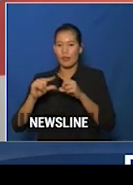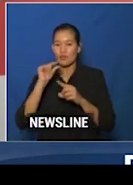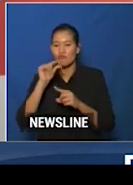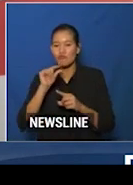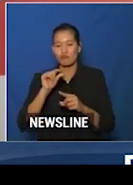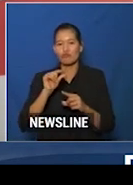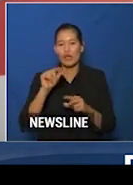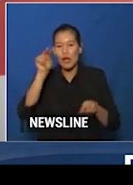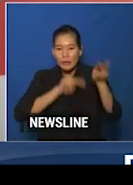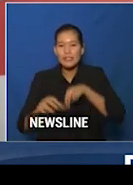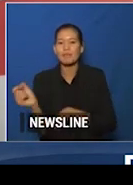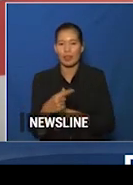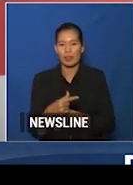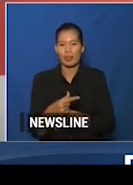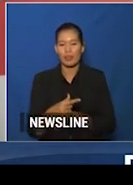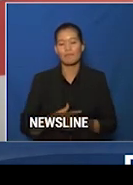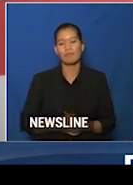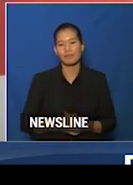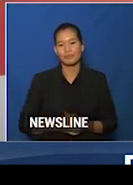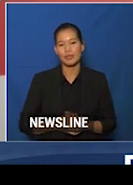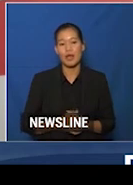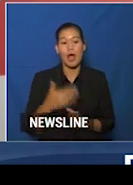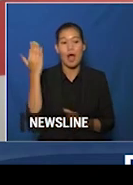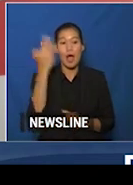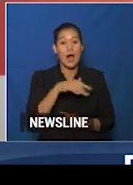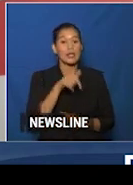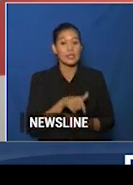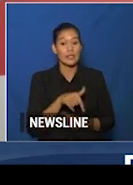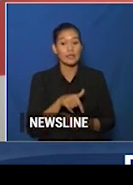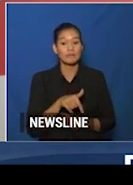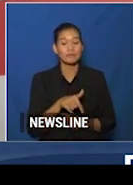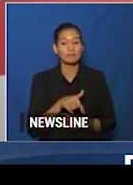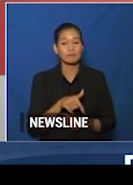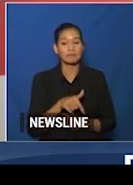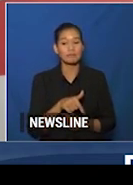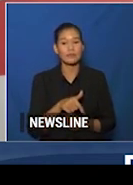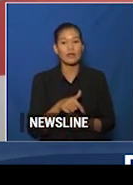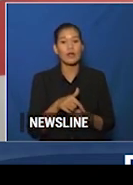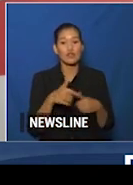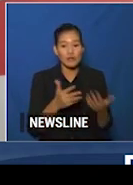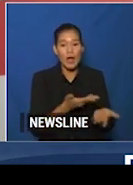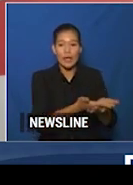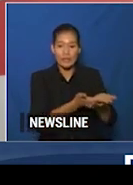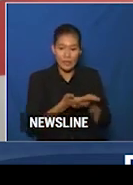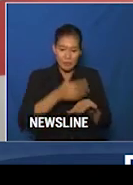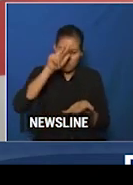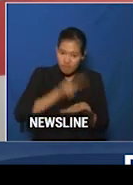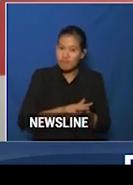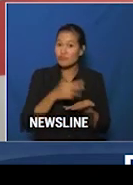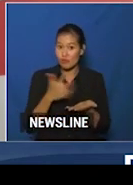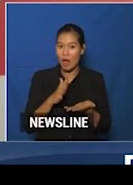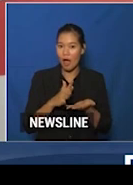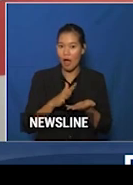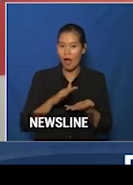kemudian hari ini juga sudah kita Asep tinggal dikirim